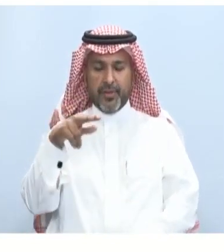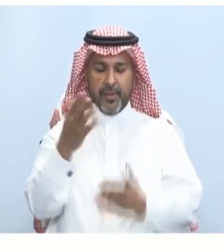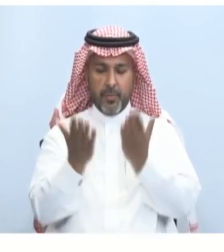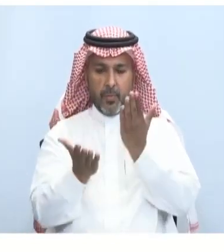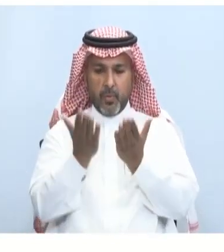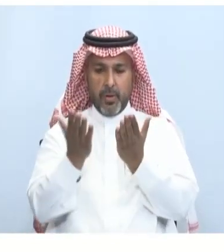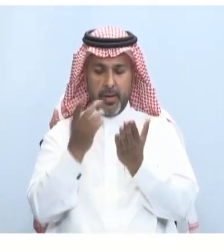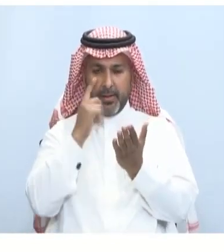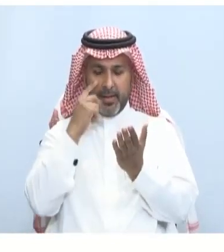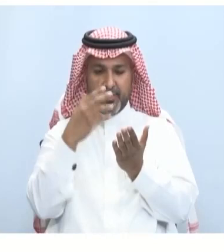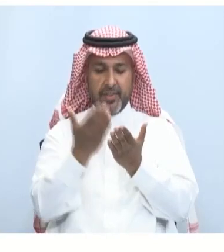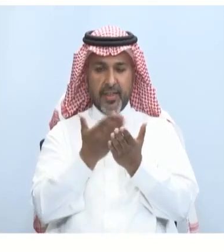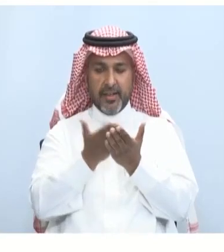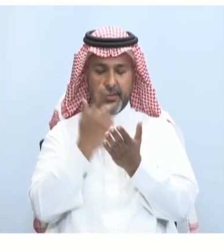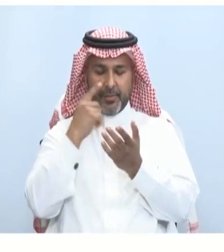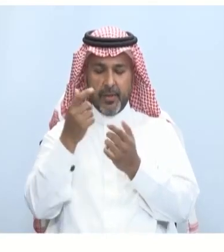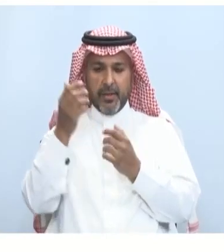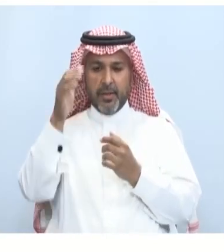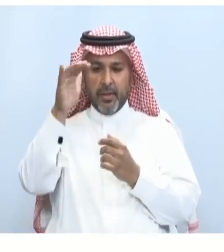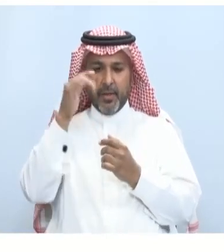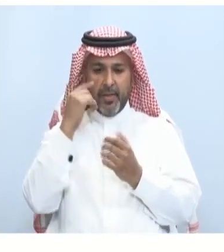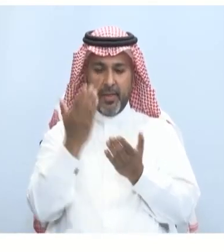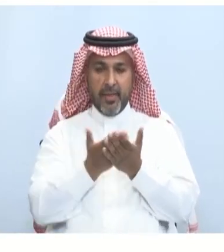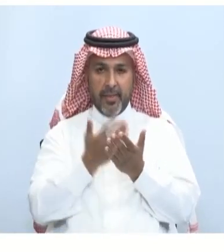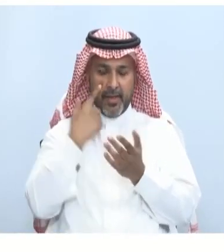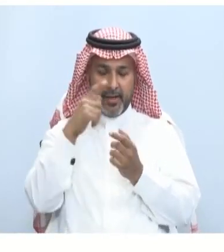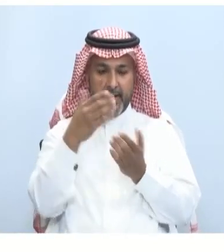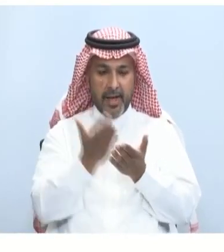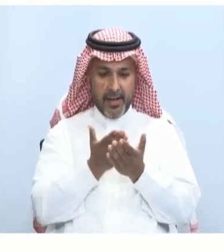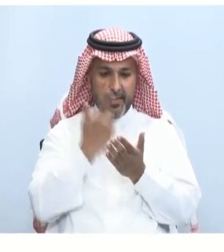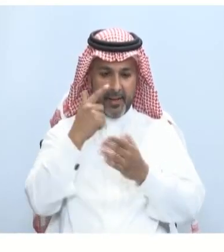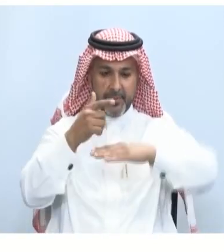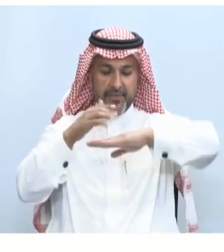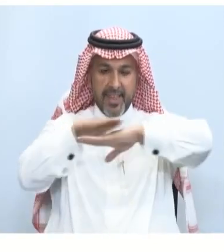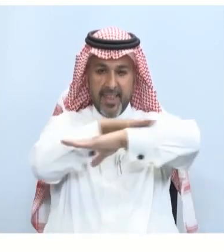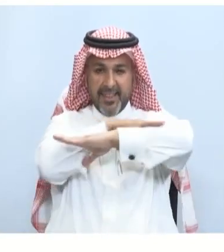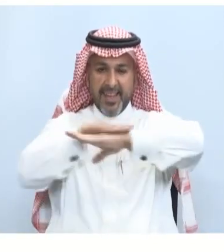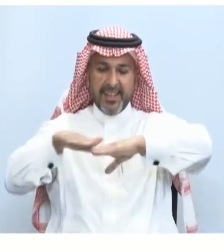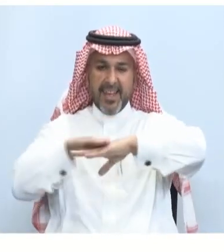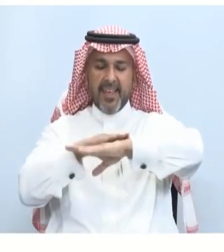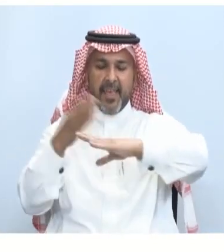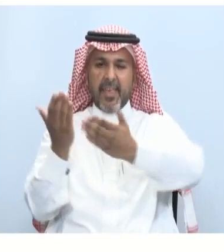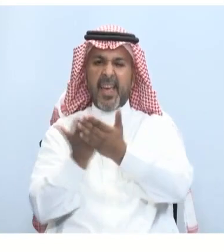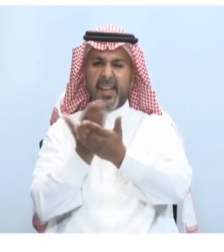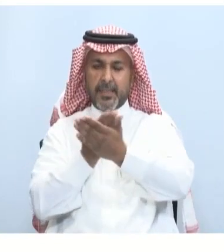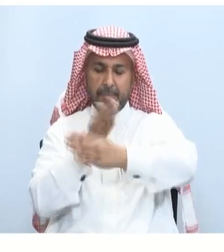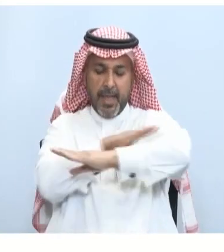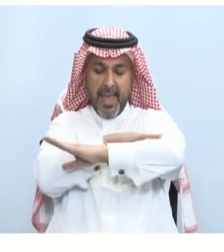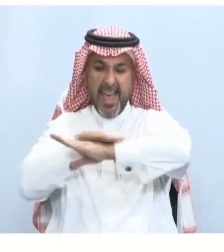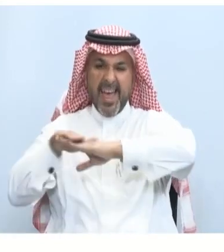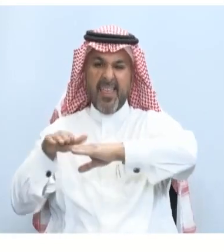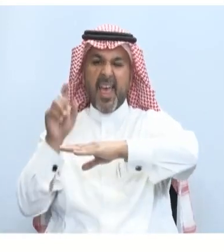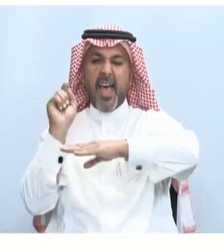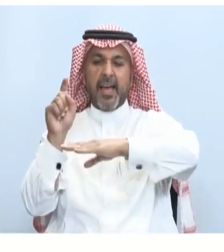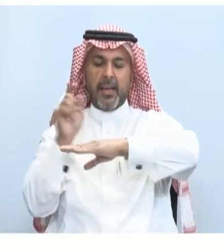لا يقطع المحور اكس هذه هي عندنا التمثيل البياني نلاحظ هنا المعادله اللي